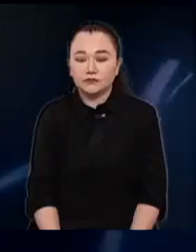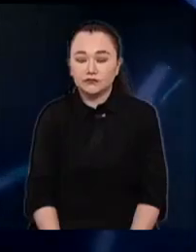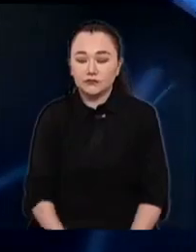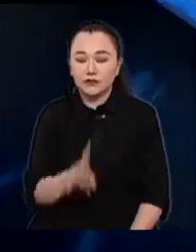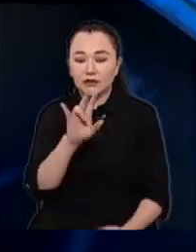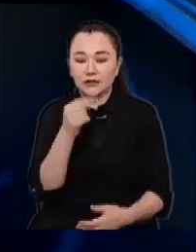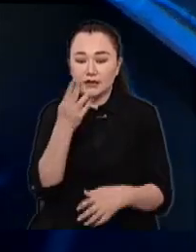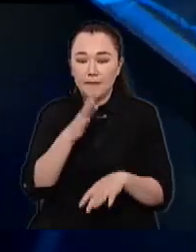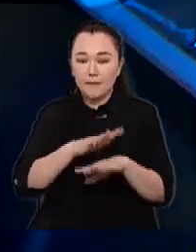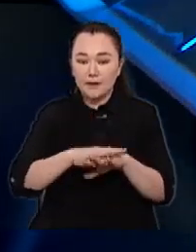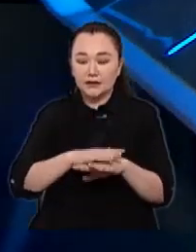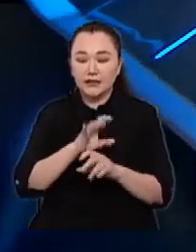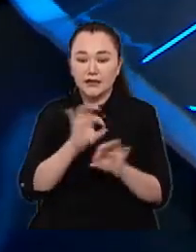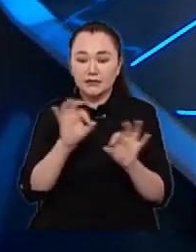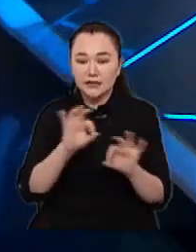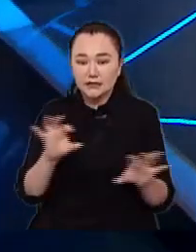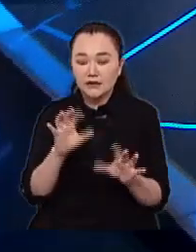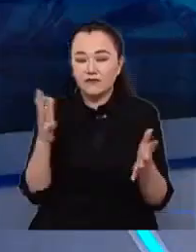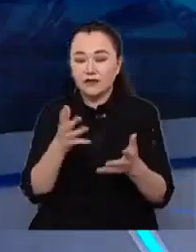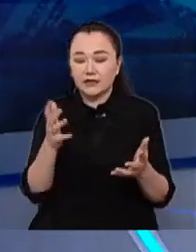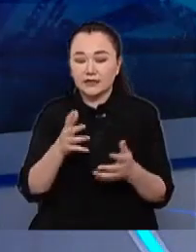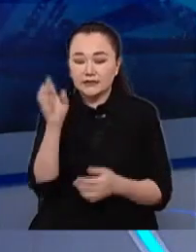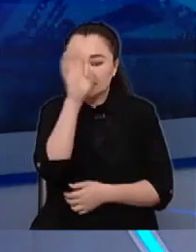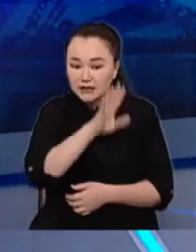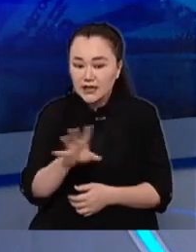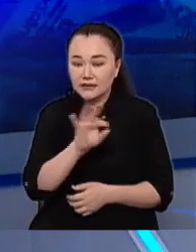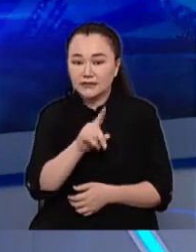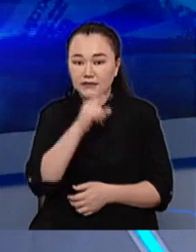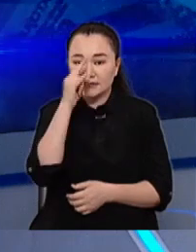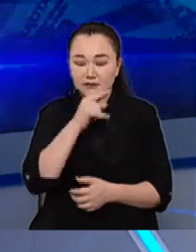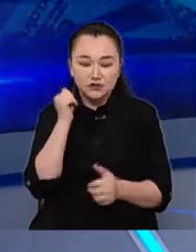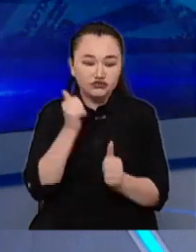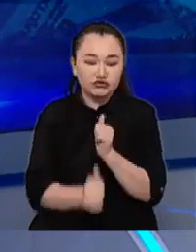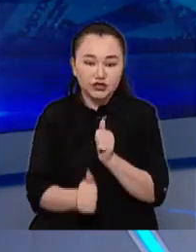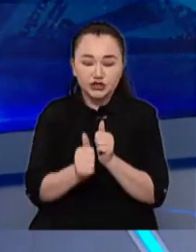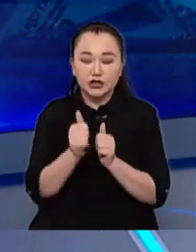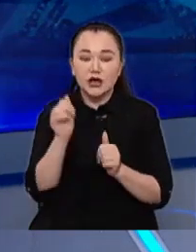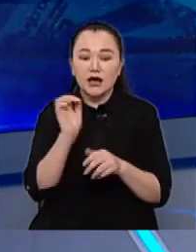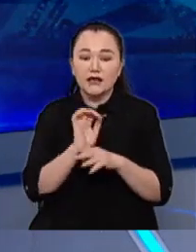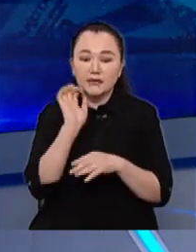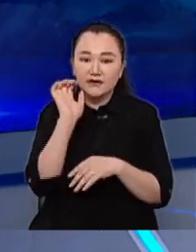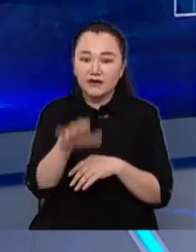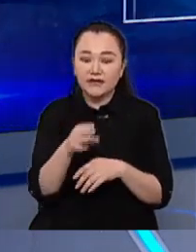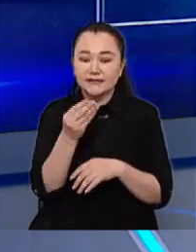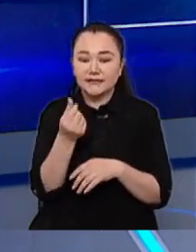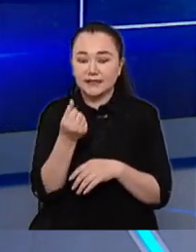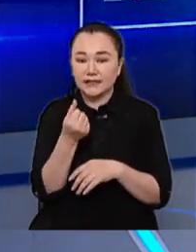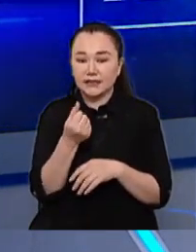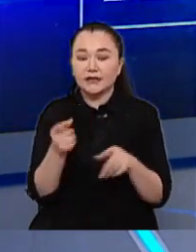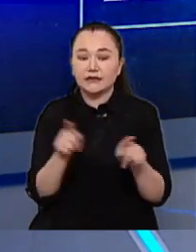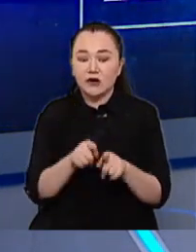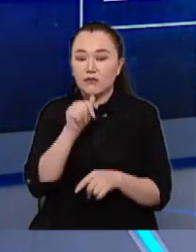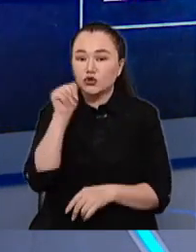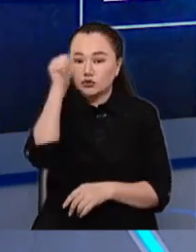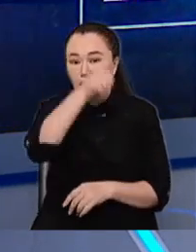в Национальном банке рассказали В какие страны из Казахстана чаще всего отправляют деньги так